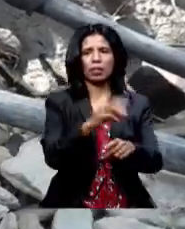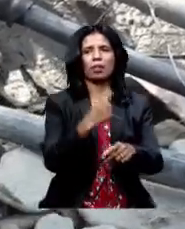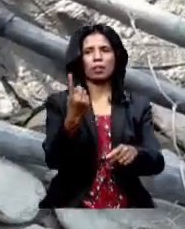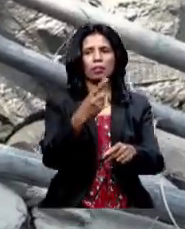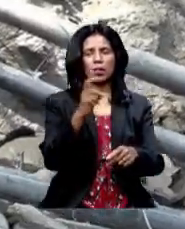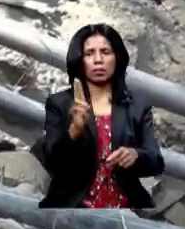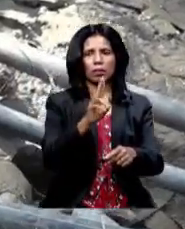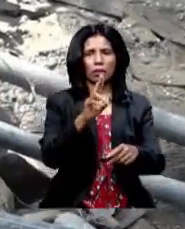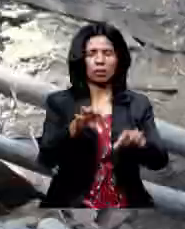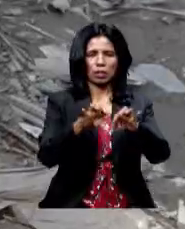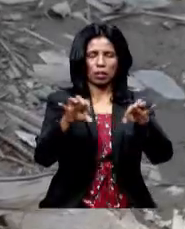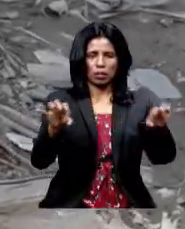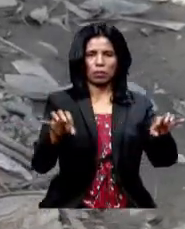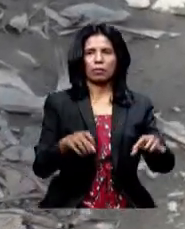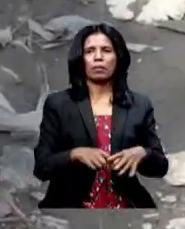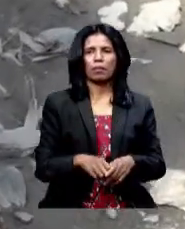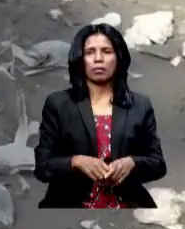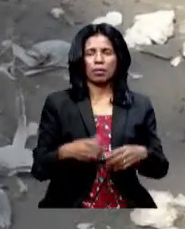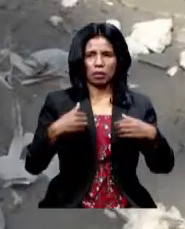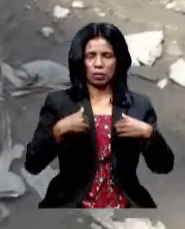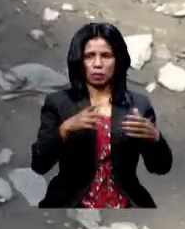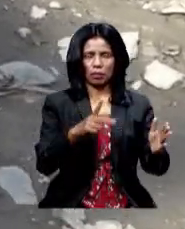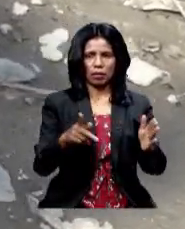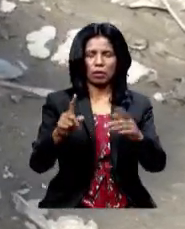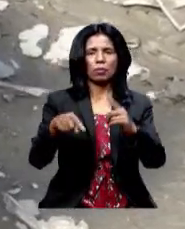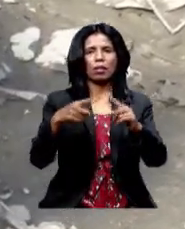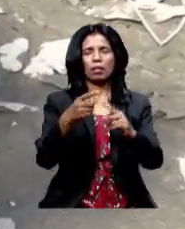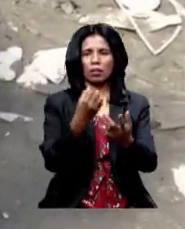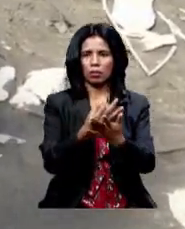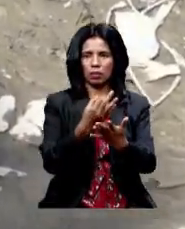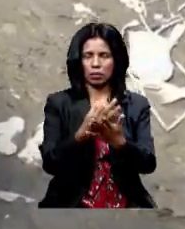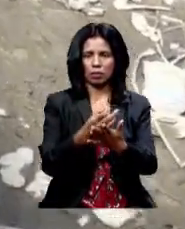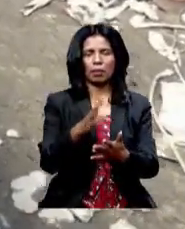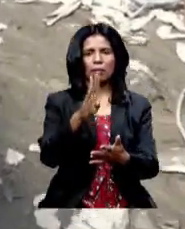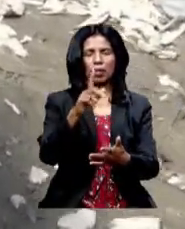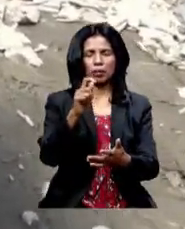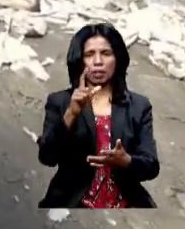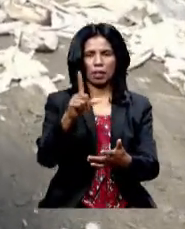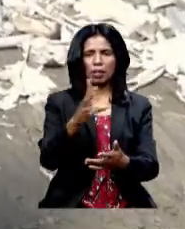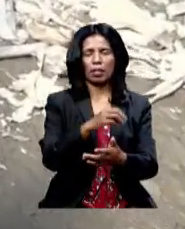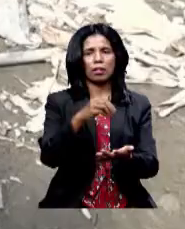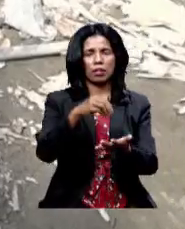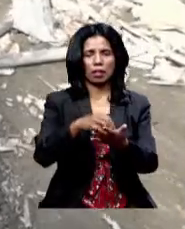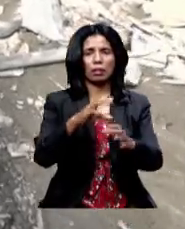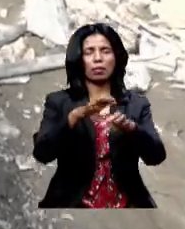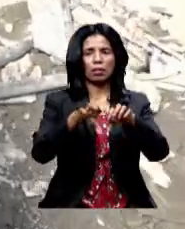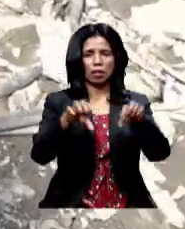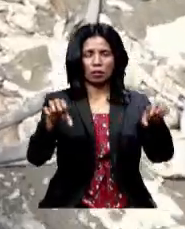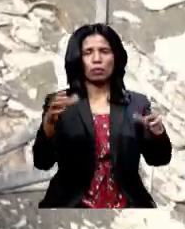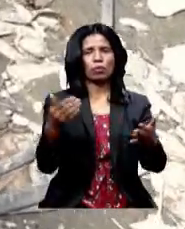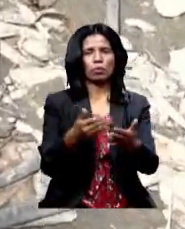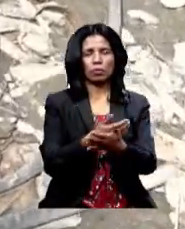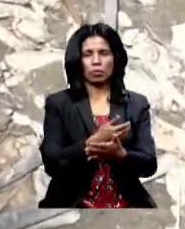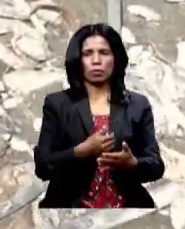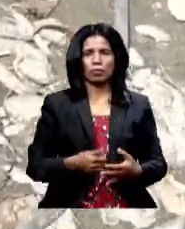uza kanu tuang nian. No iha ona plano, bahira iha ona orsamento BTL halo instalasaun kanu fon no se hasae